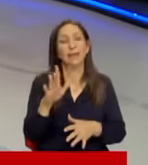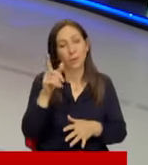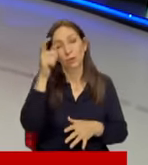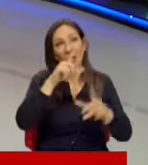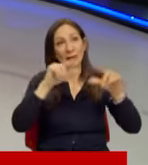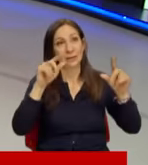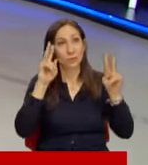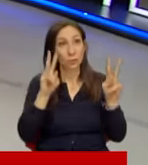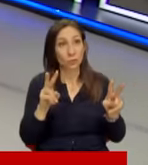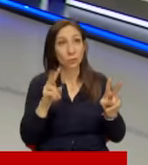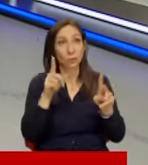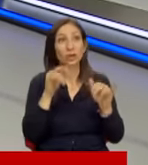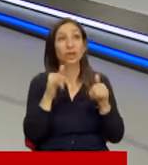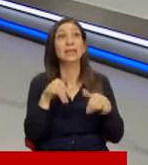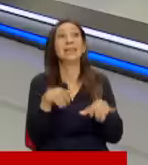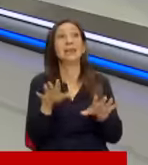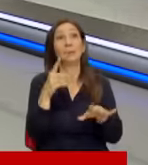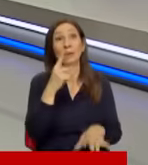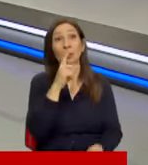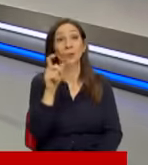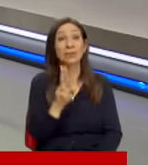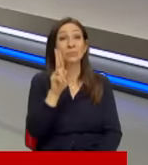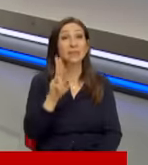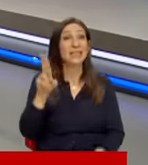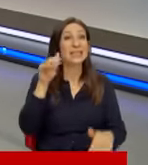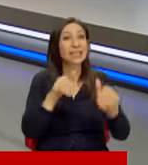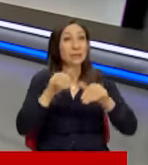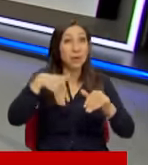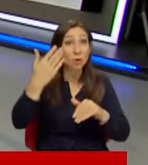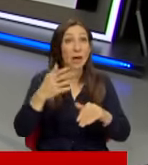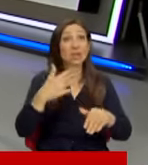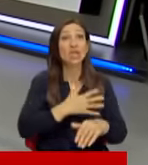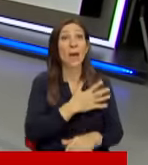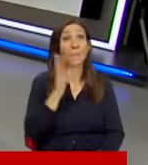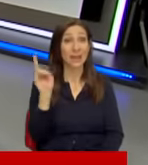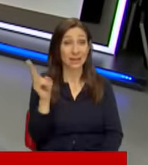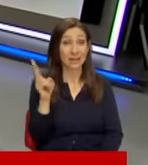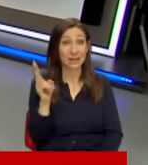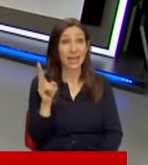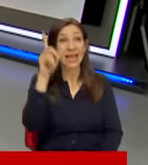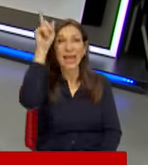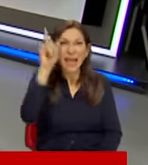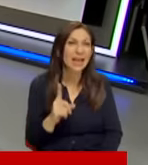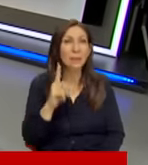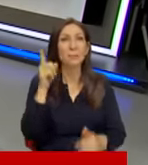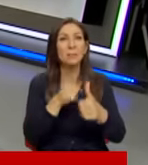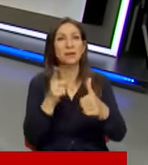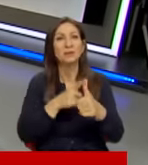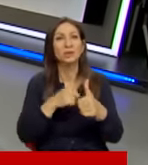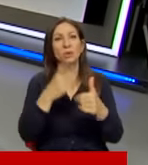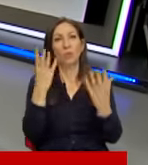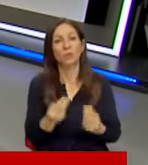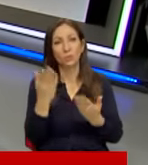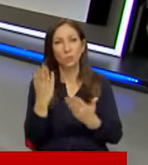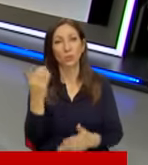Türkiye'nin haritasını görüyorsunuz. Bu şaka değil. 1977 seçimlerinden sonra Cumhuriyet Halk Partisi ilk kez birinci parti